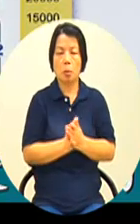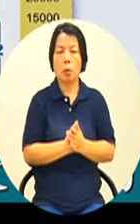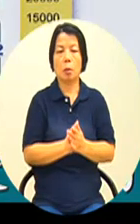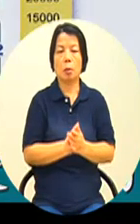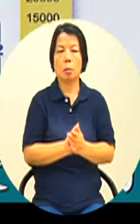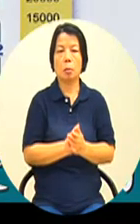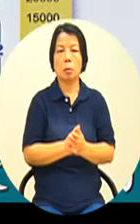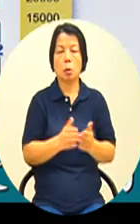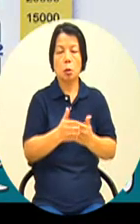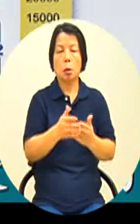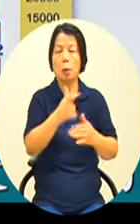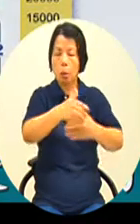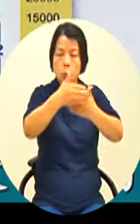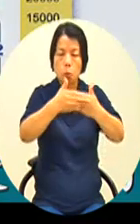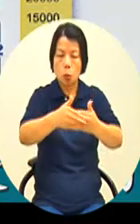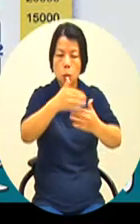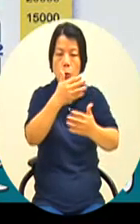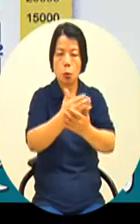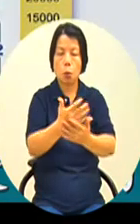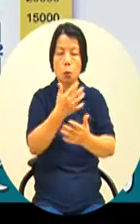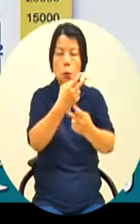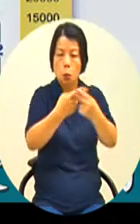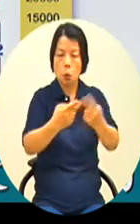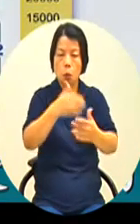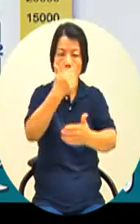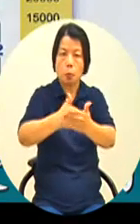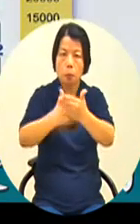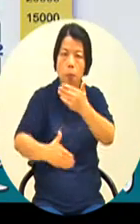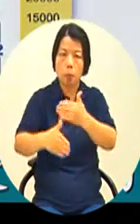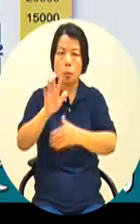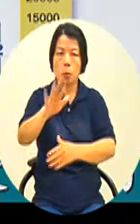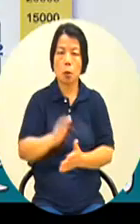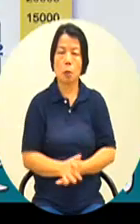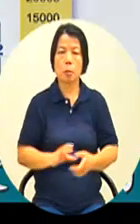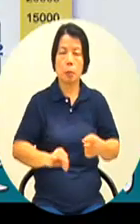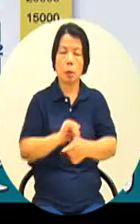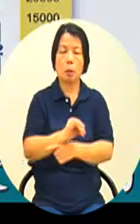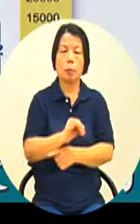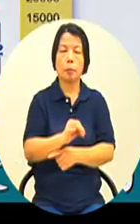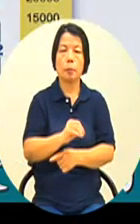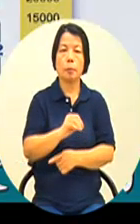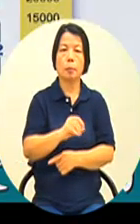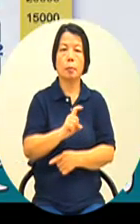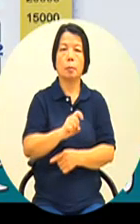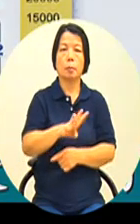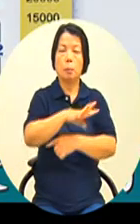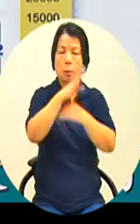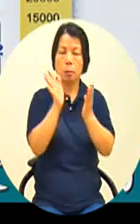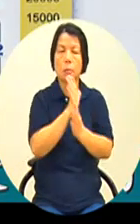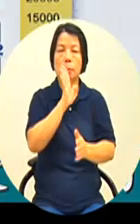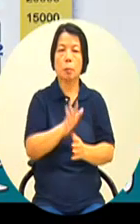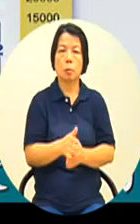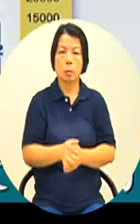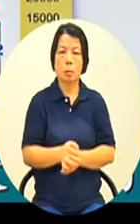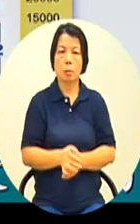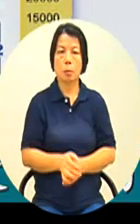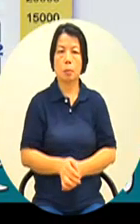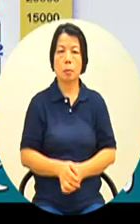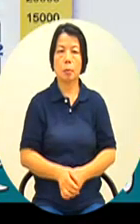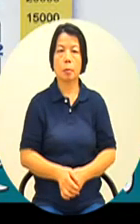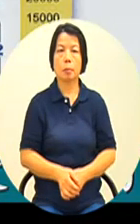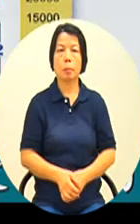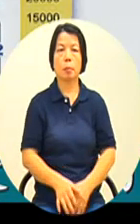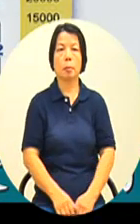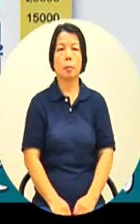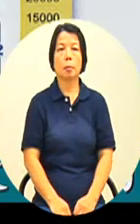始有降 GDP， 哎 GDP 降0.1%啊。你看咧，从这个地方啊，哦，